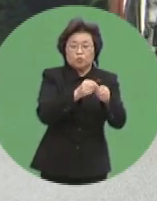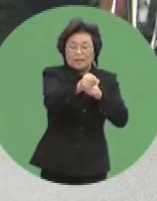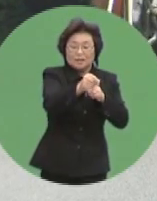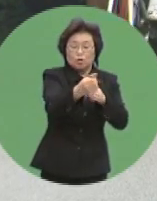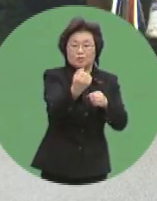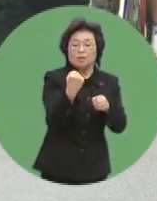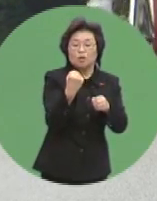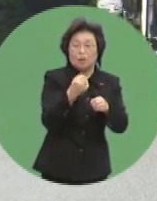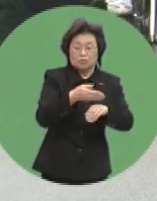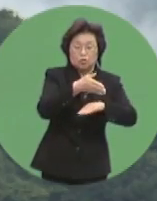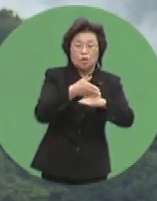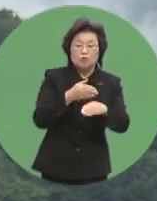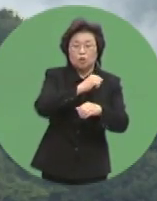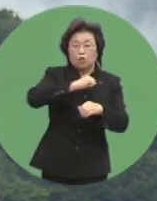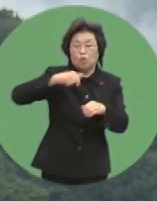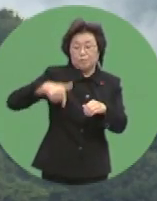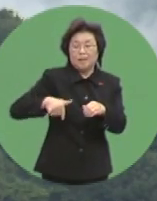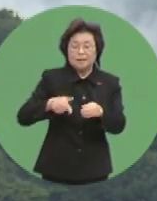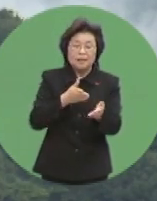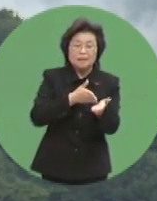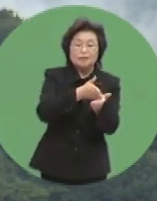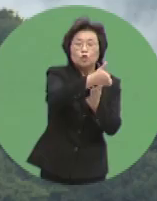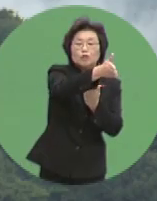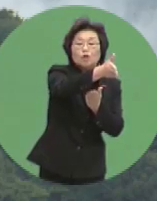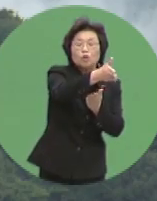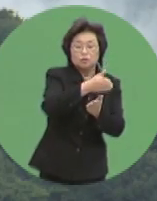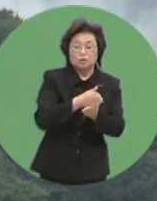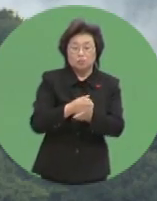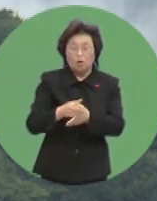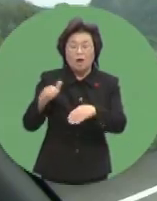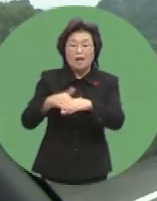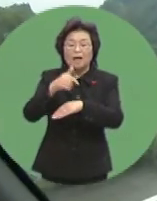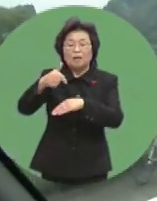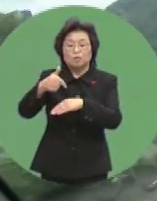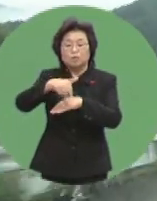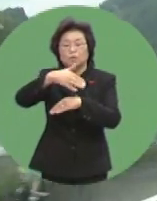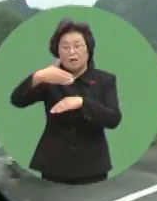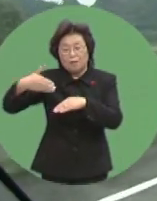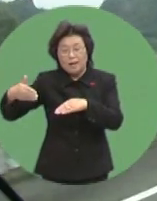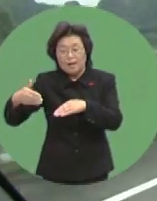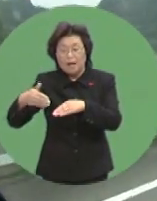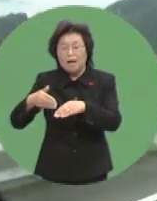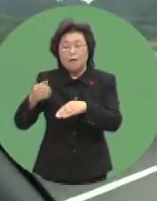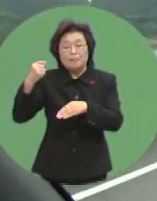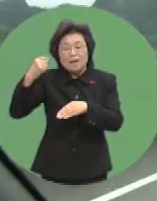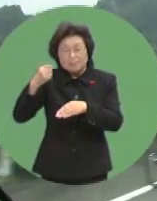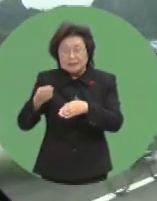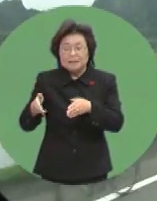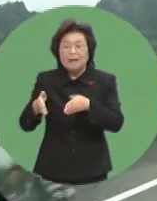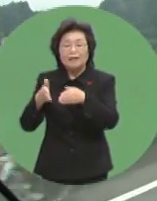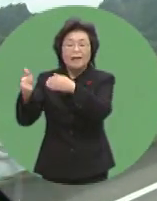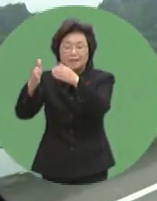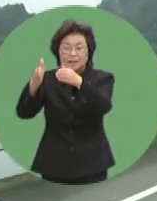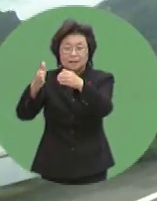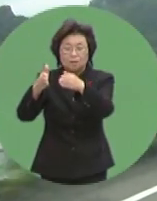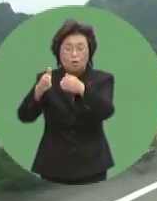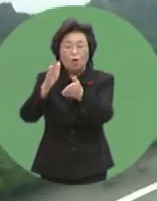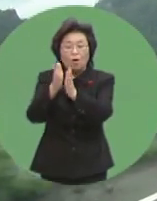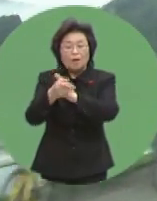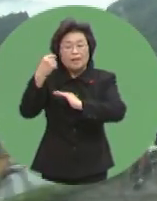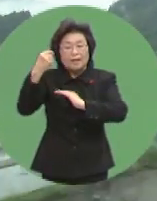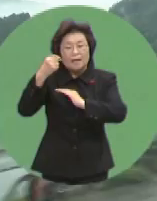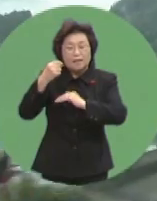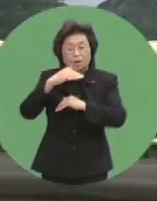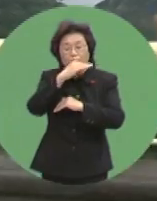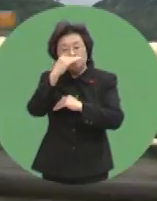る四国の右下センチュリーコースと、海部川や南阿波サンラインなど県南の雄大な景色を楽しみ